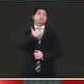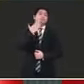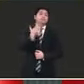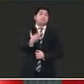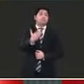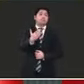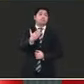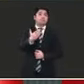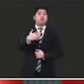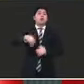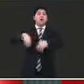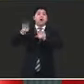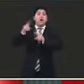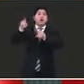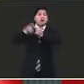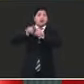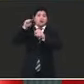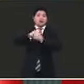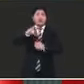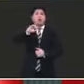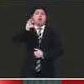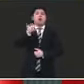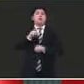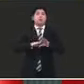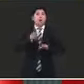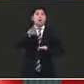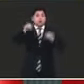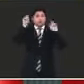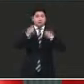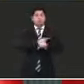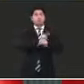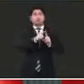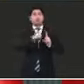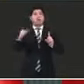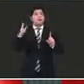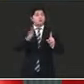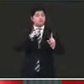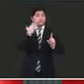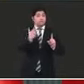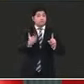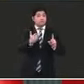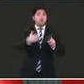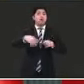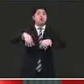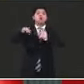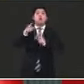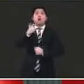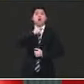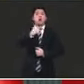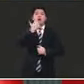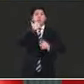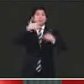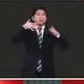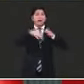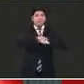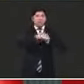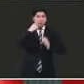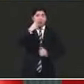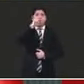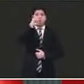enerji alanında da önemli adımlar attığımız bir süreçten geçiyoruz doğalgaz depolarımızı